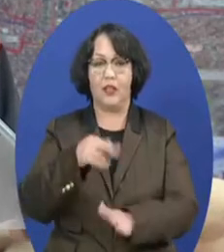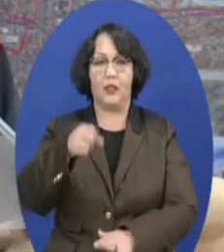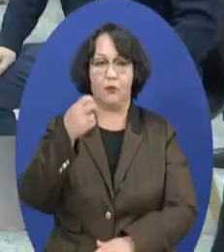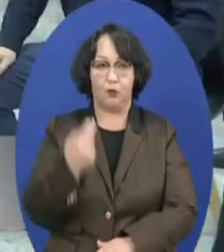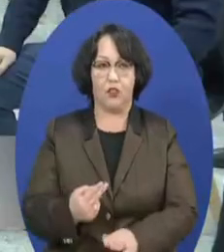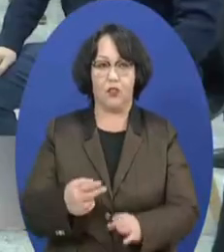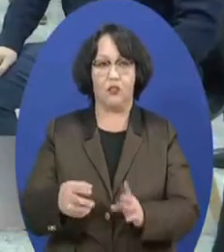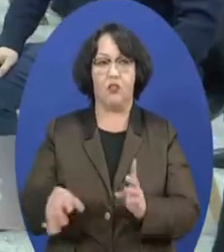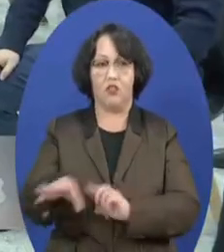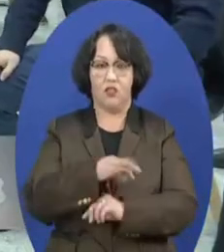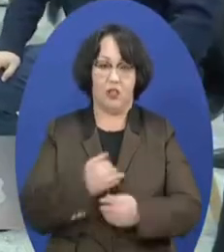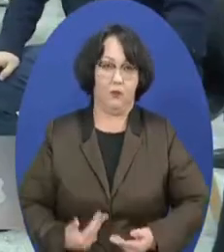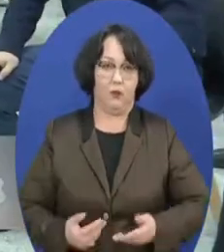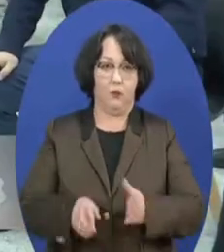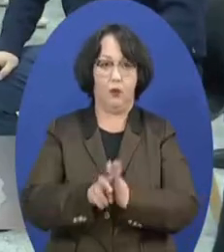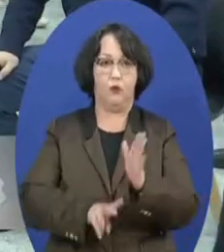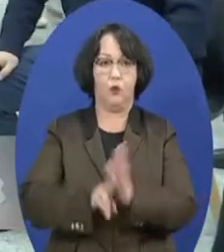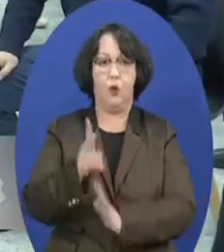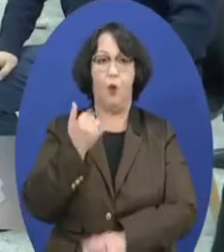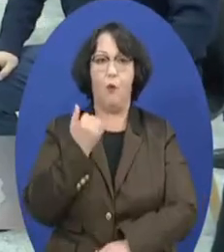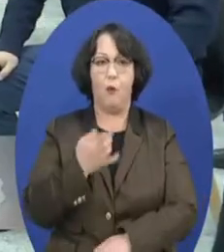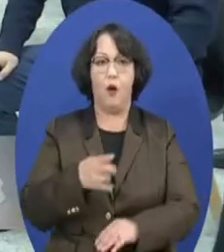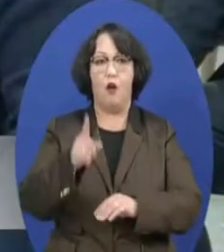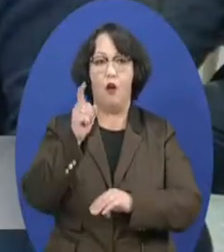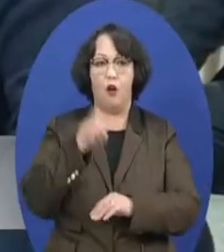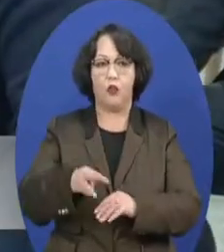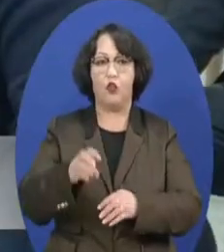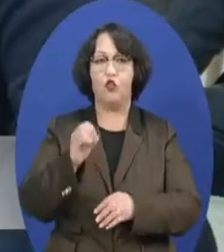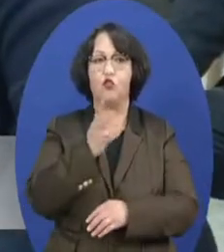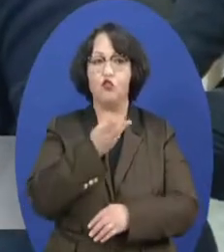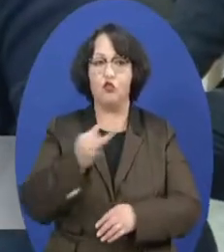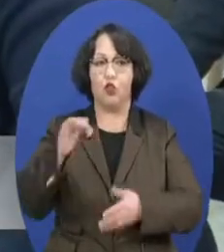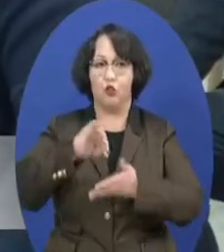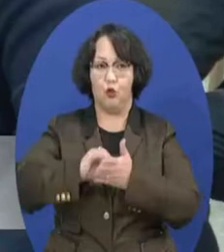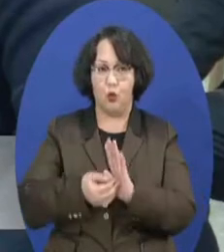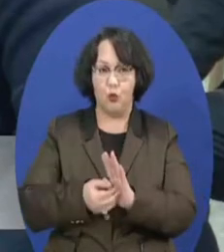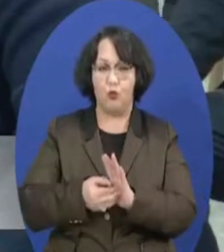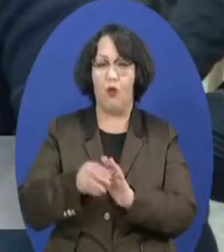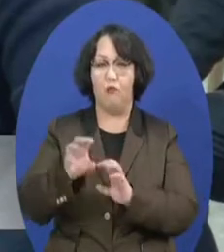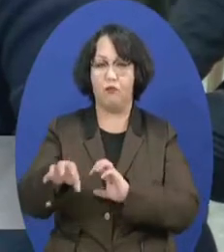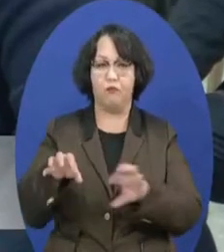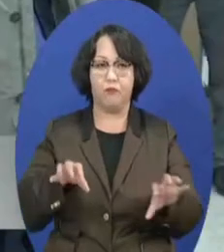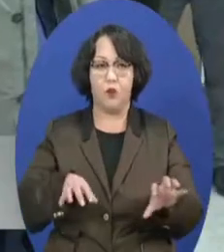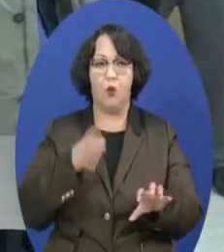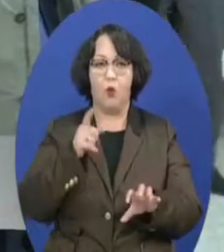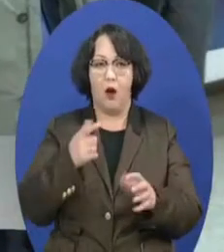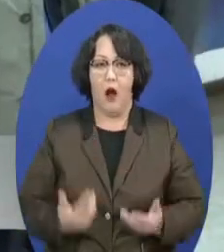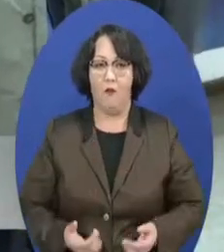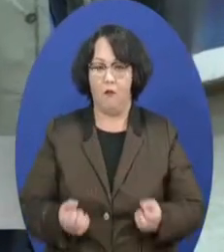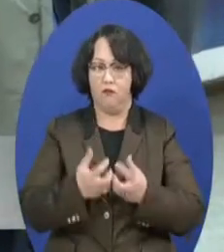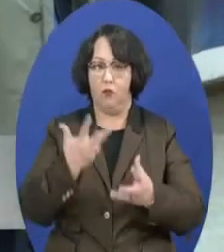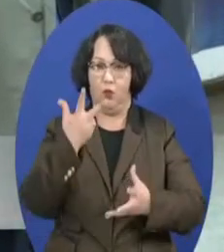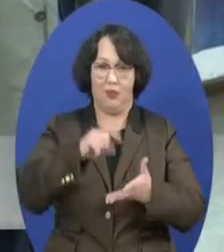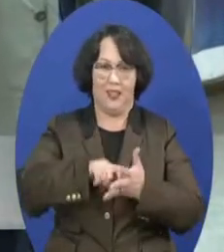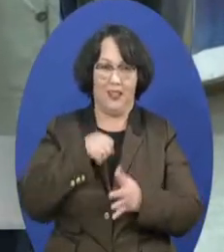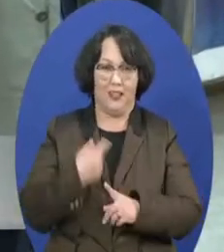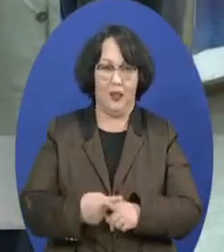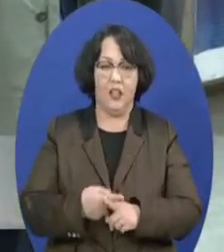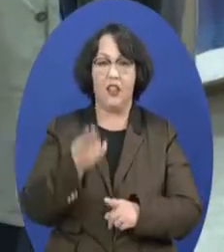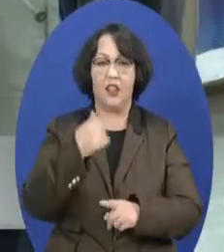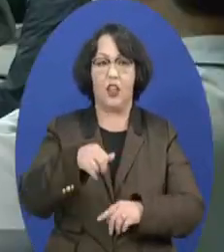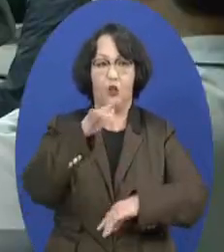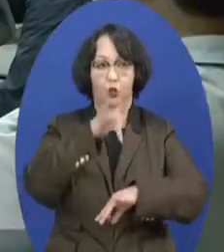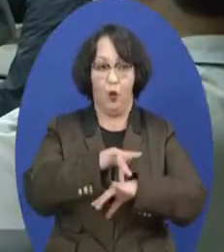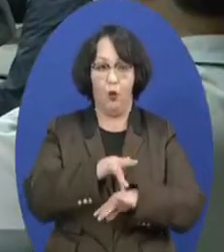байна гэсэн. Улаанбаатар хотын хэсэгчлсэн ерөнхий төлөвлөгөөний дагуу хүн амын нэгтрэл 3 дахин өсөх тооцоолол байна. Дэд төвийг дагаад ажлын байр